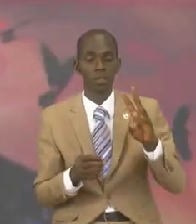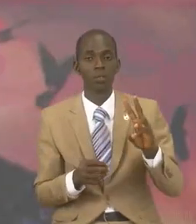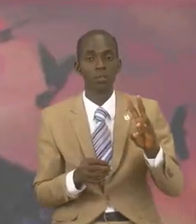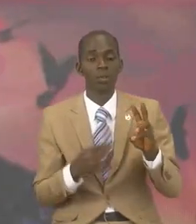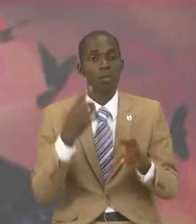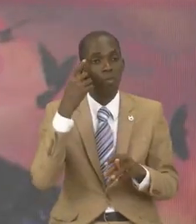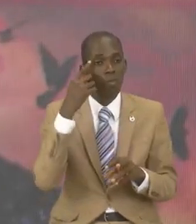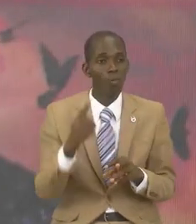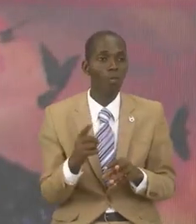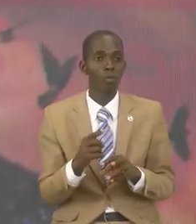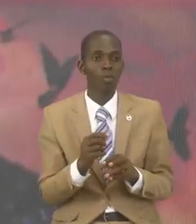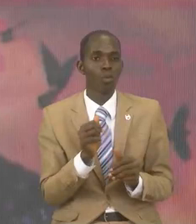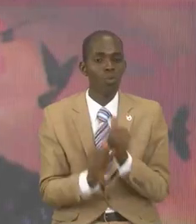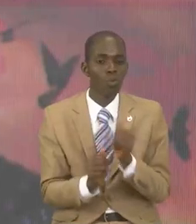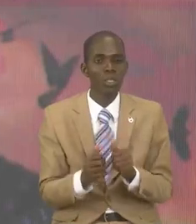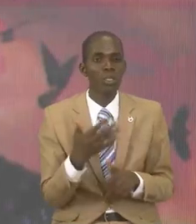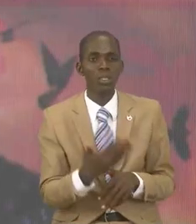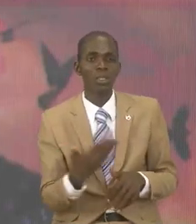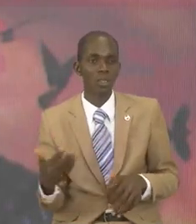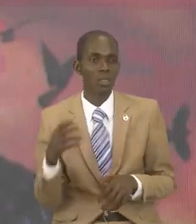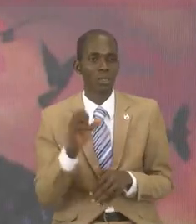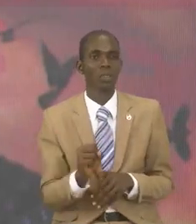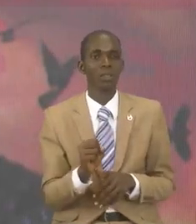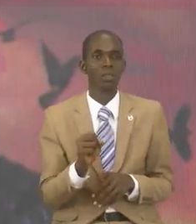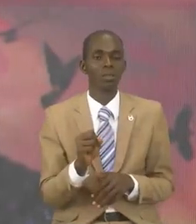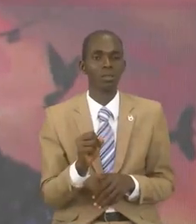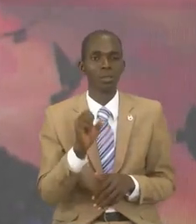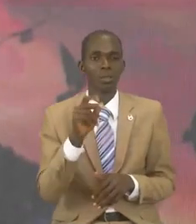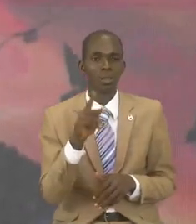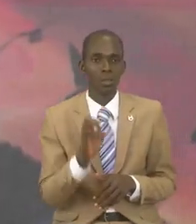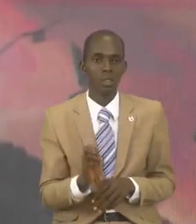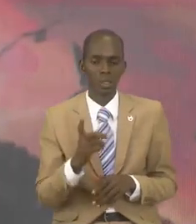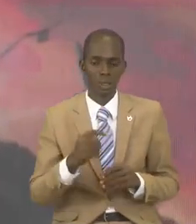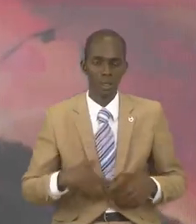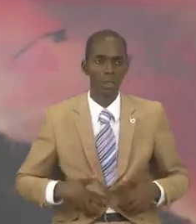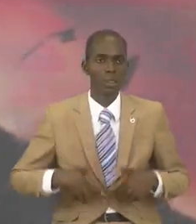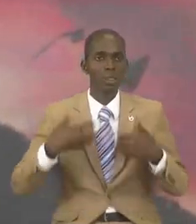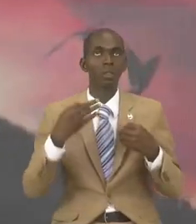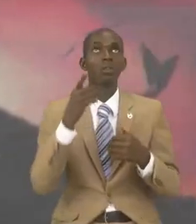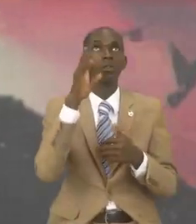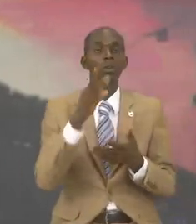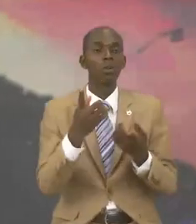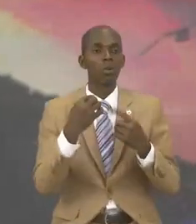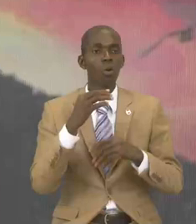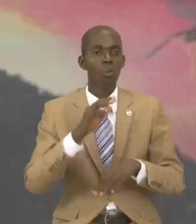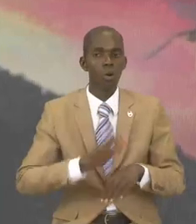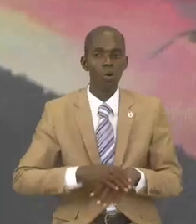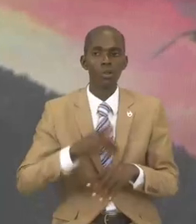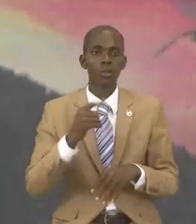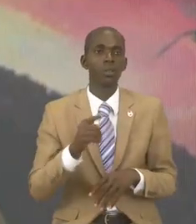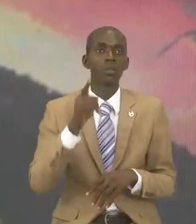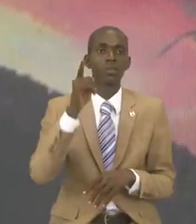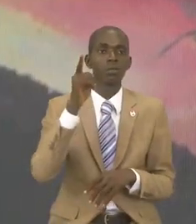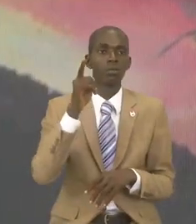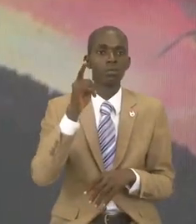ces choses que la colère de Dieu vient sur les fils de la